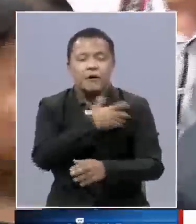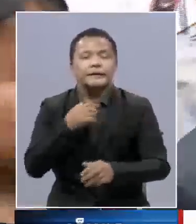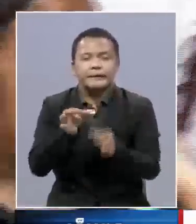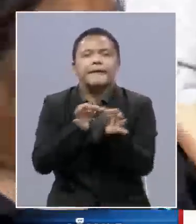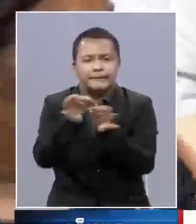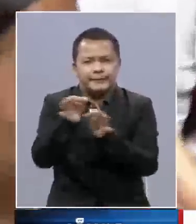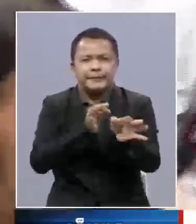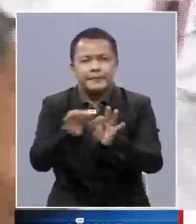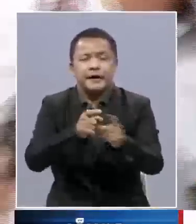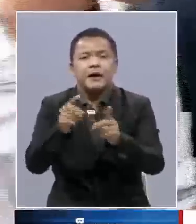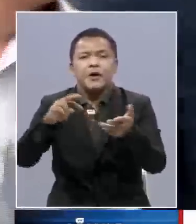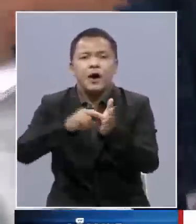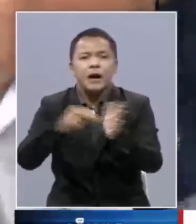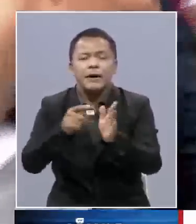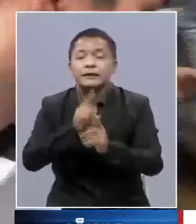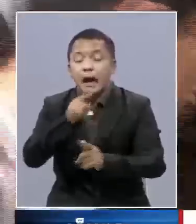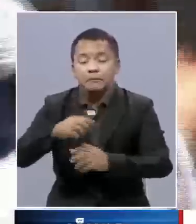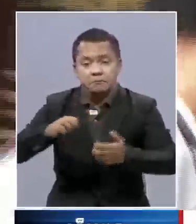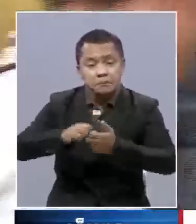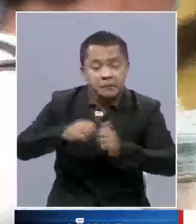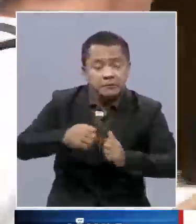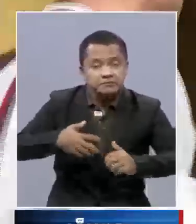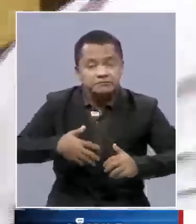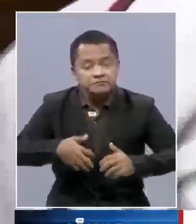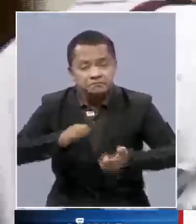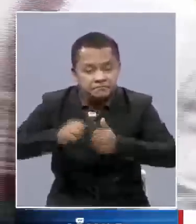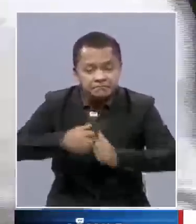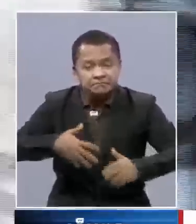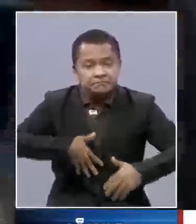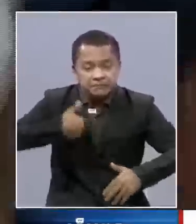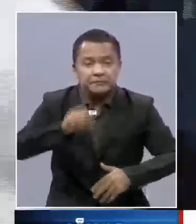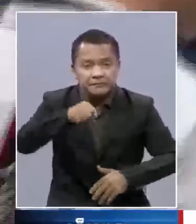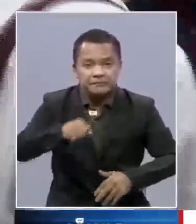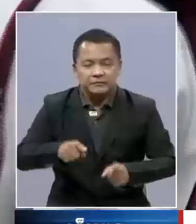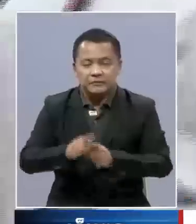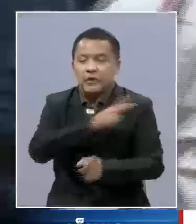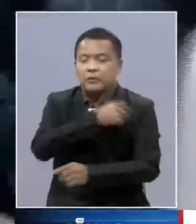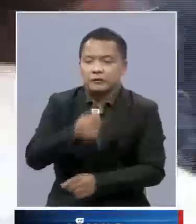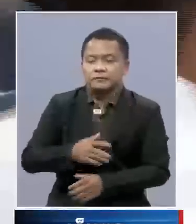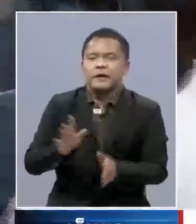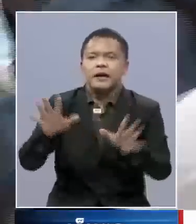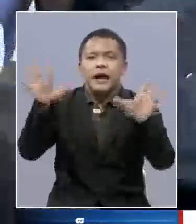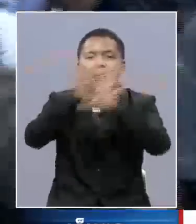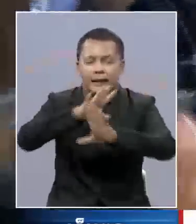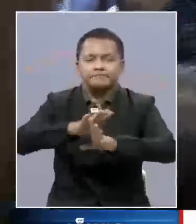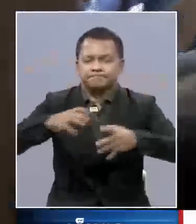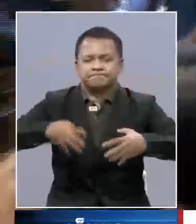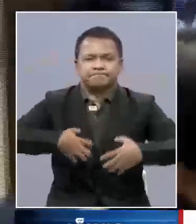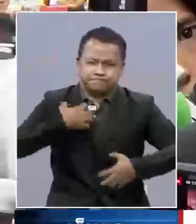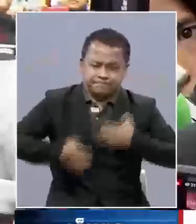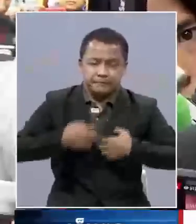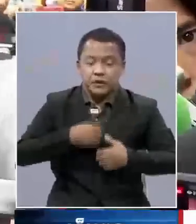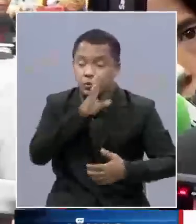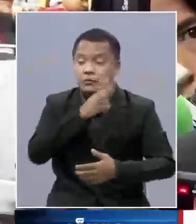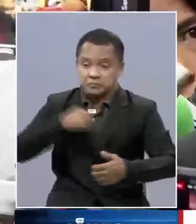ชี้แจงภายหลังว่าไอ้คำว่าคือถามว่าเดือดจังคือนักข่าวถามว่าเดือดใช่ไห ม คุณหมอชลน่านก็เปรียบเทียบว่าเดือดคือถ้าชก